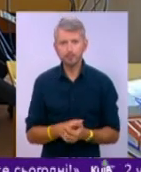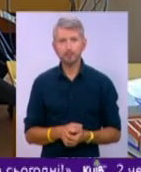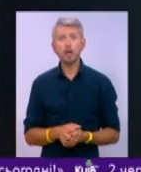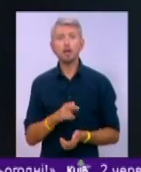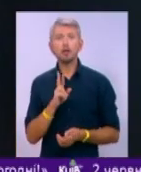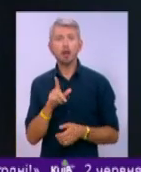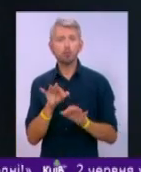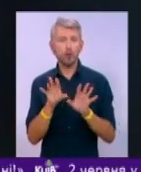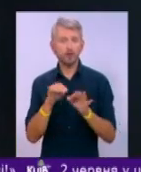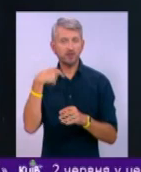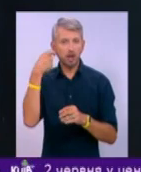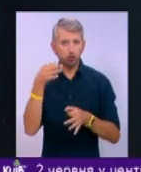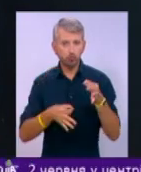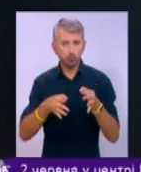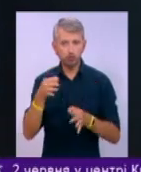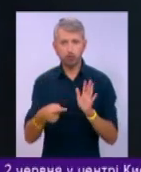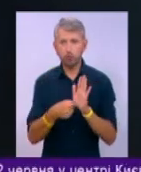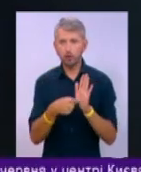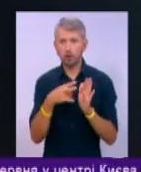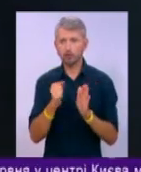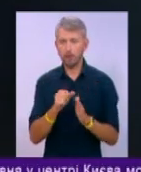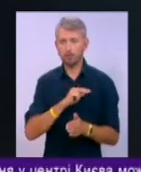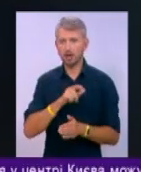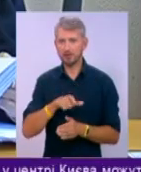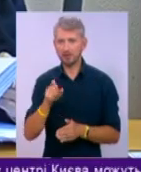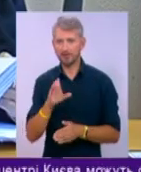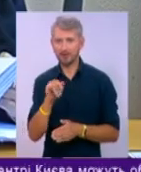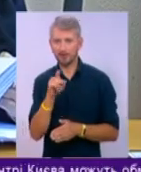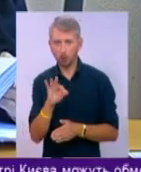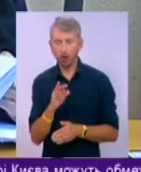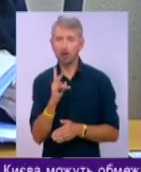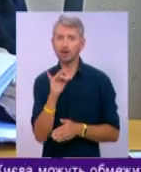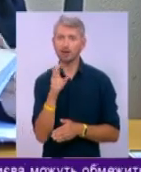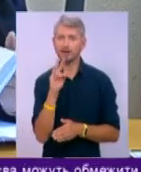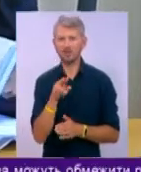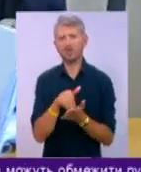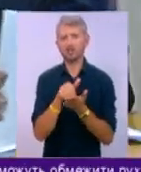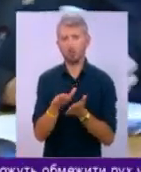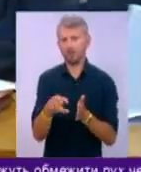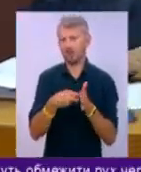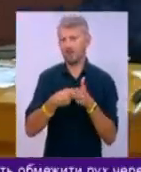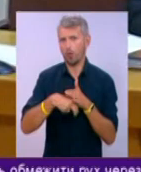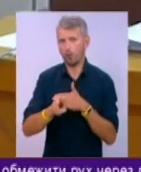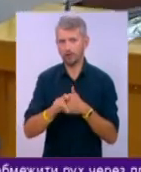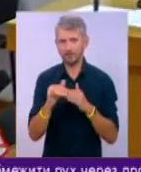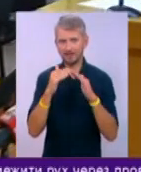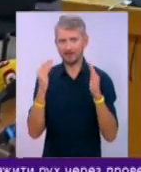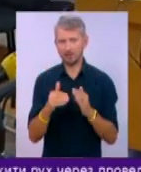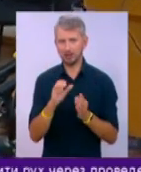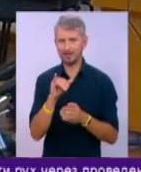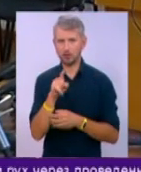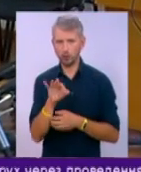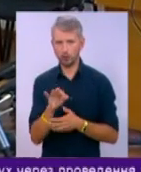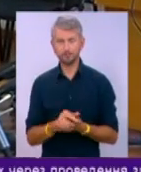Крисіна. Як пояснили у Дарницькому суді, посилаючись на працівників СІЗО, Крисін відмовився виходити зі стін